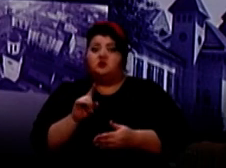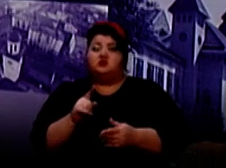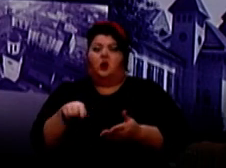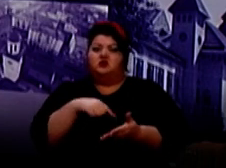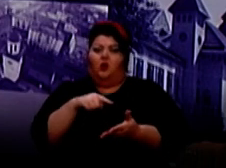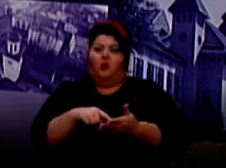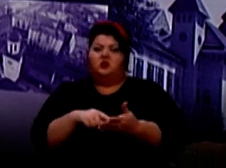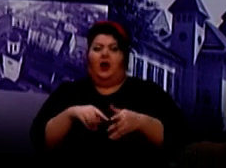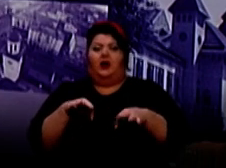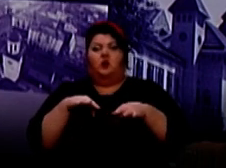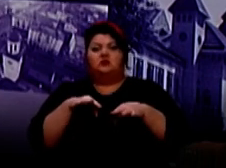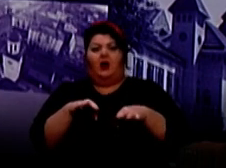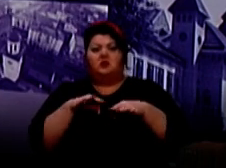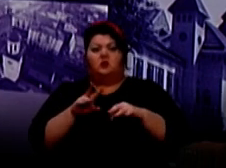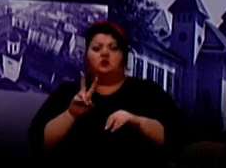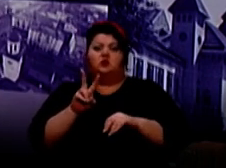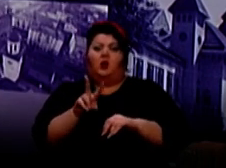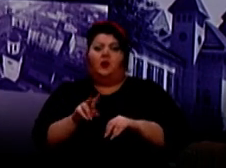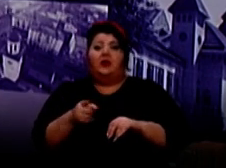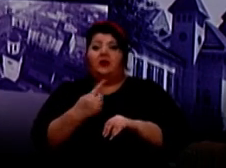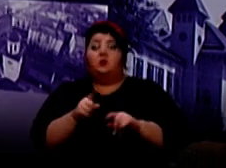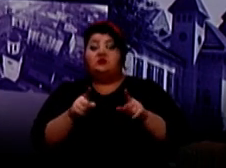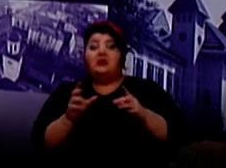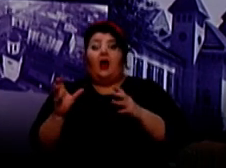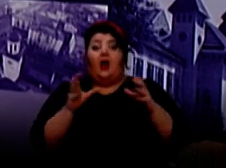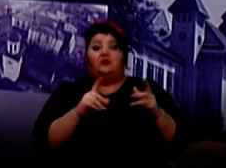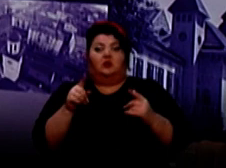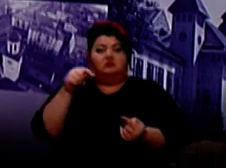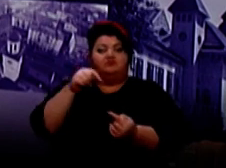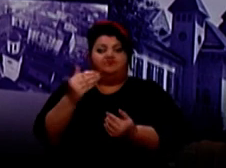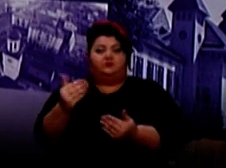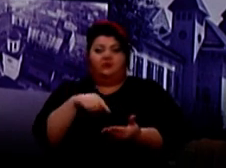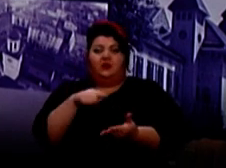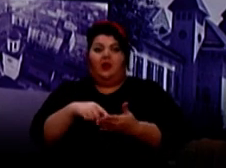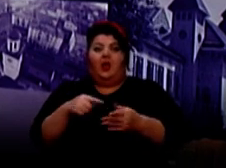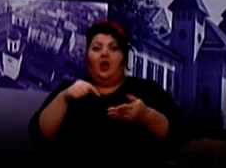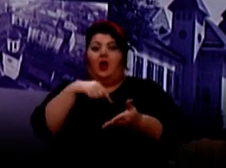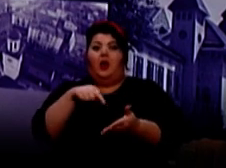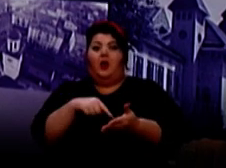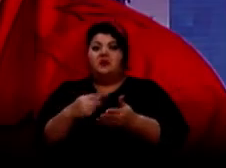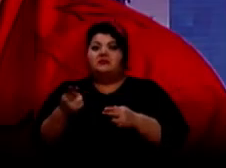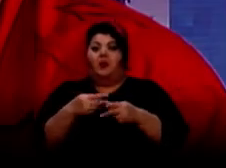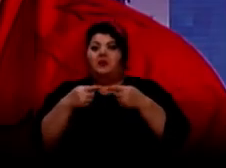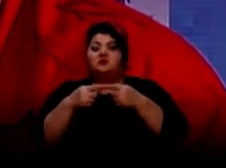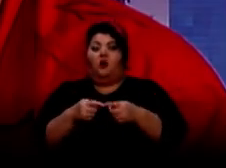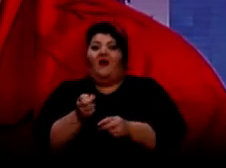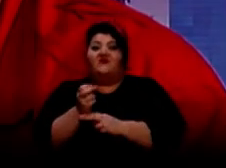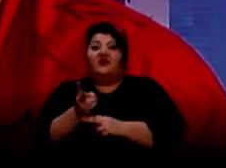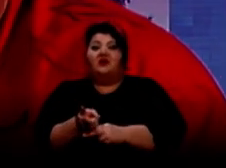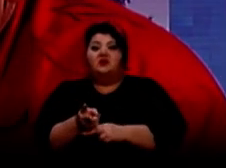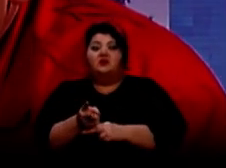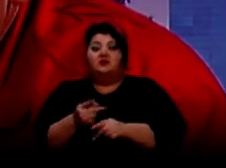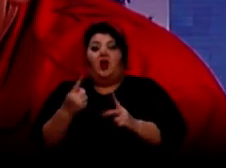комунального транспорту, тролейбусу або з тих автобусів, які їздять по місту без околиць, викидують пільговиків, як це було з